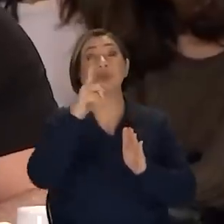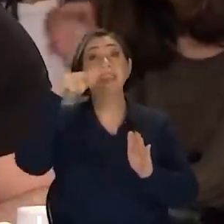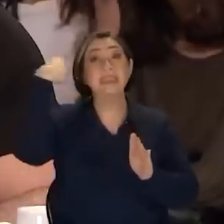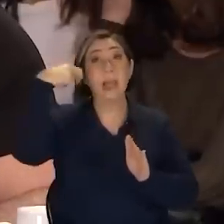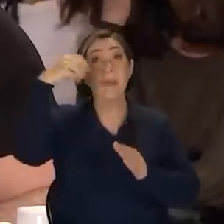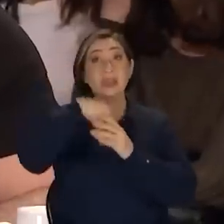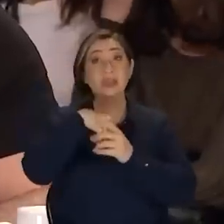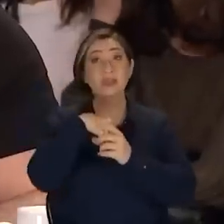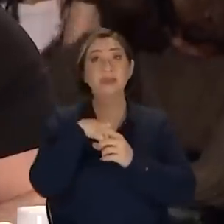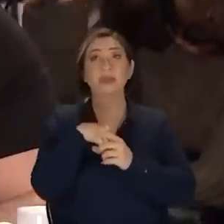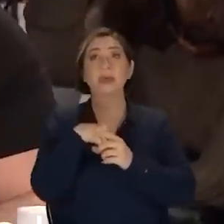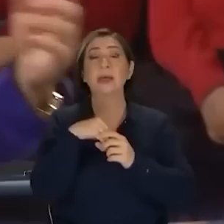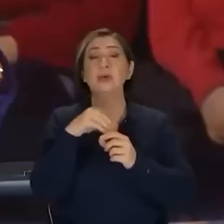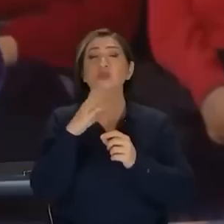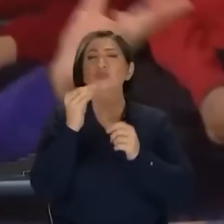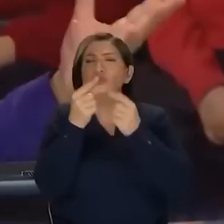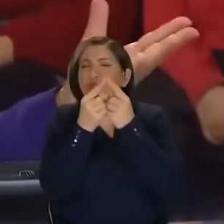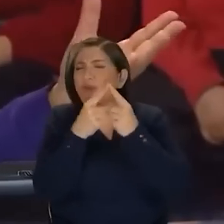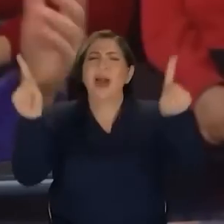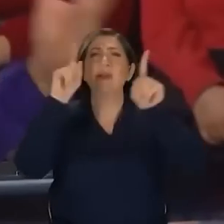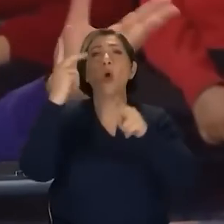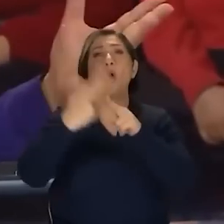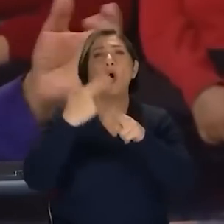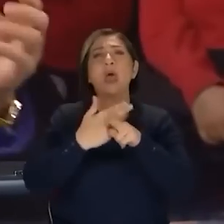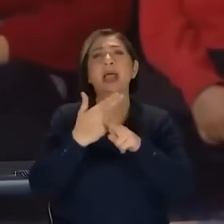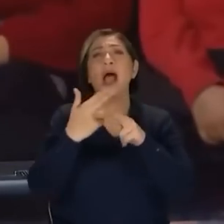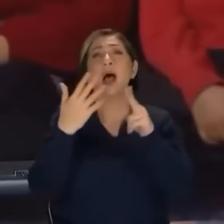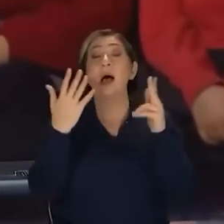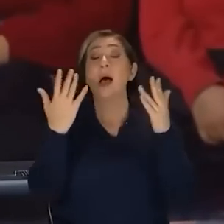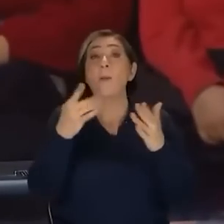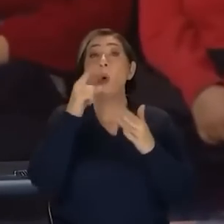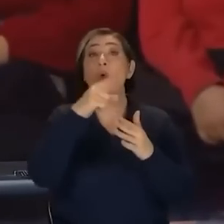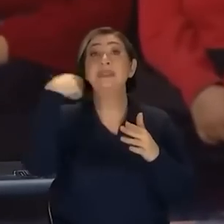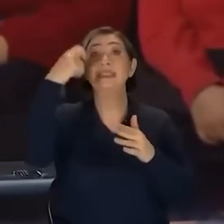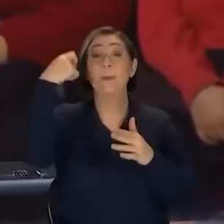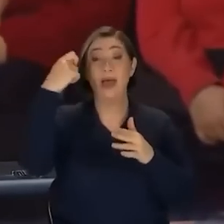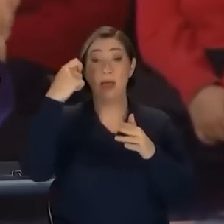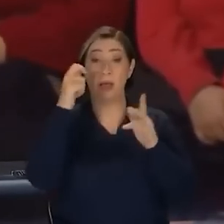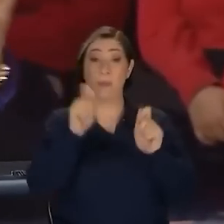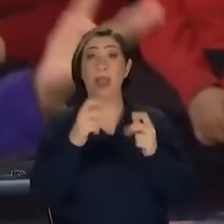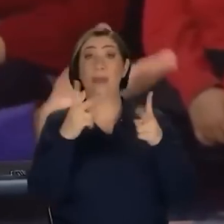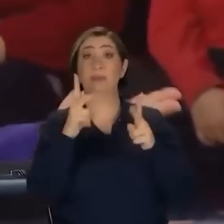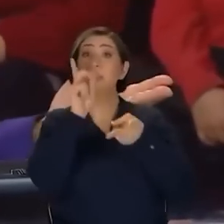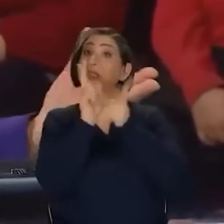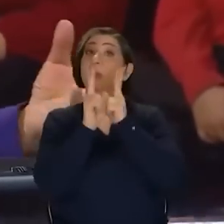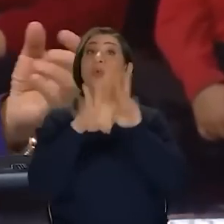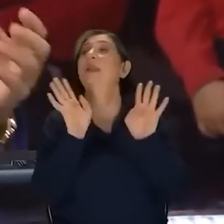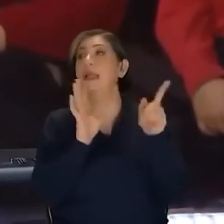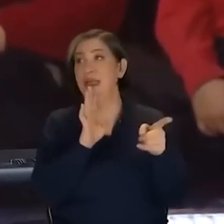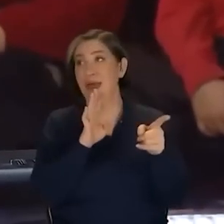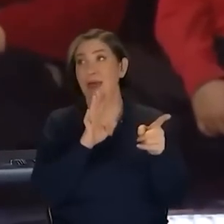için mesela korkunç bir örnek Koç Çünkü o ancak sinema filmi olarak yapılabilirdi bir tiyatro değil